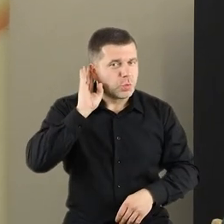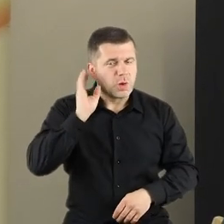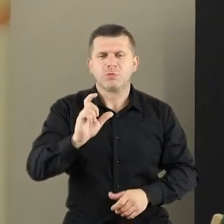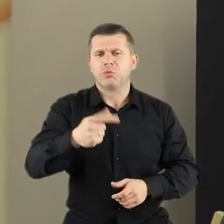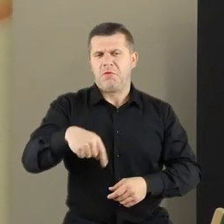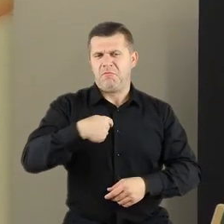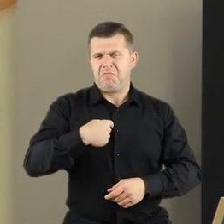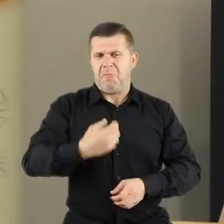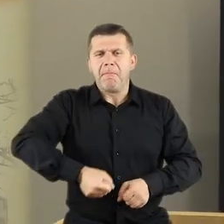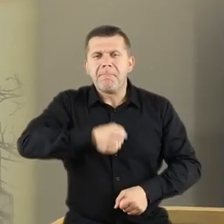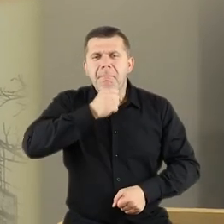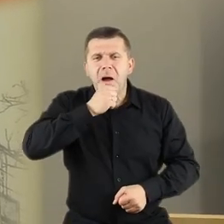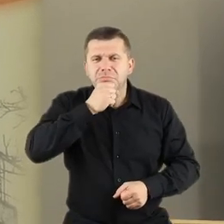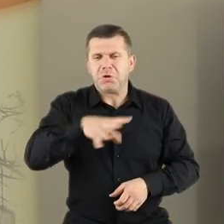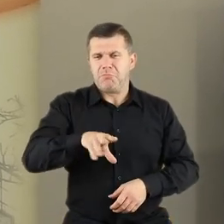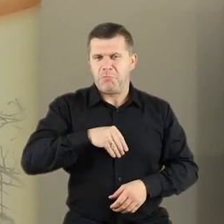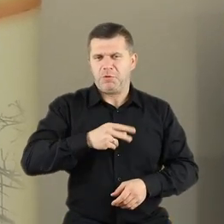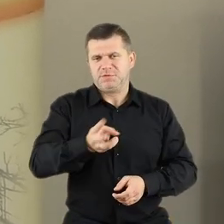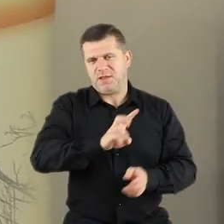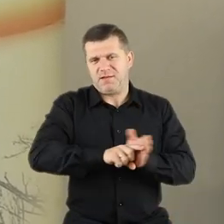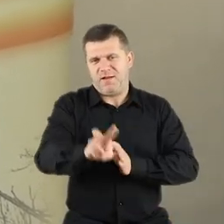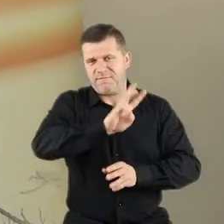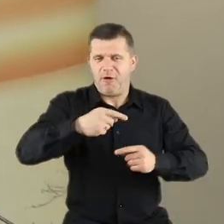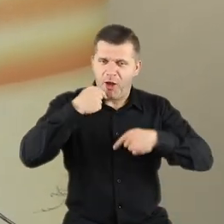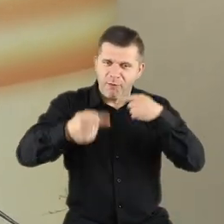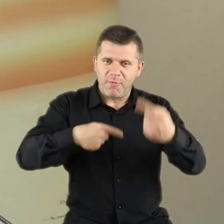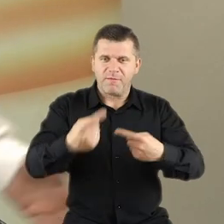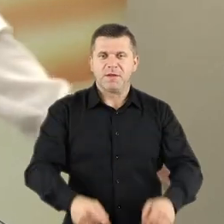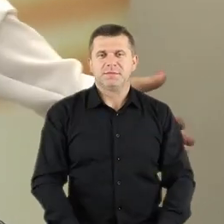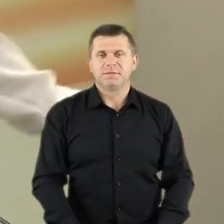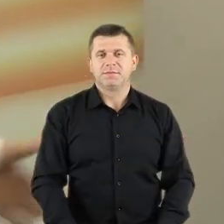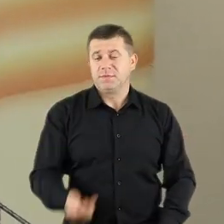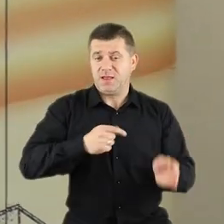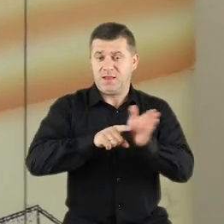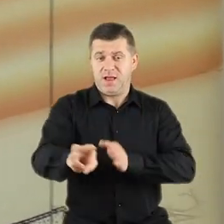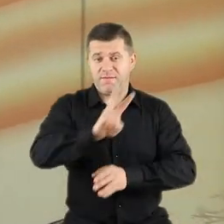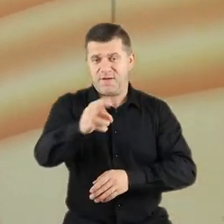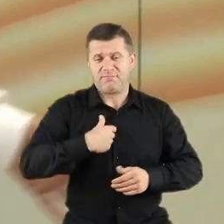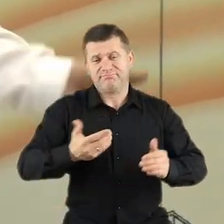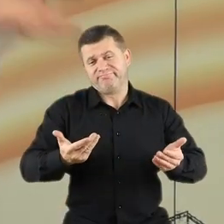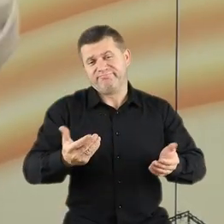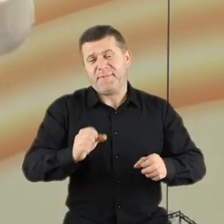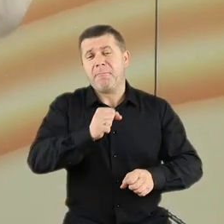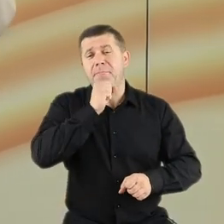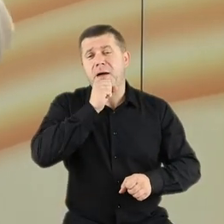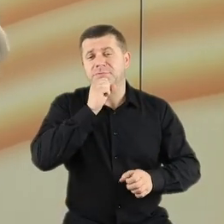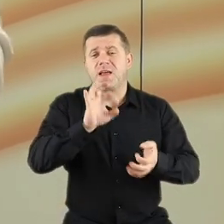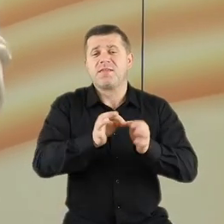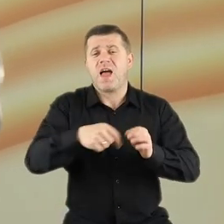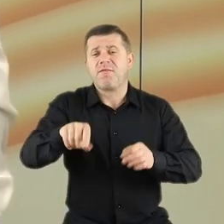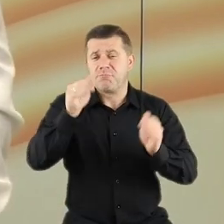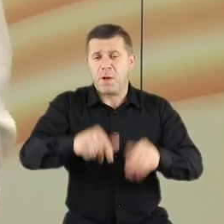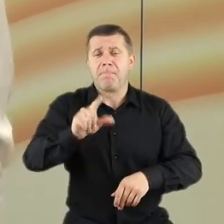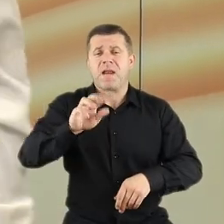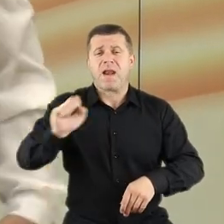taka babcia może wam opowiedzieć bo ja dla was No to jest to babcia może dla niektórych to już nawet jak i